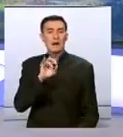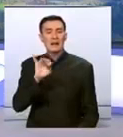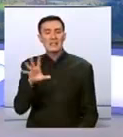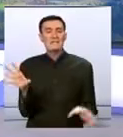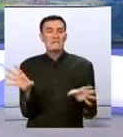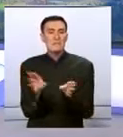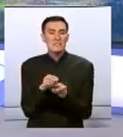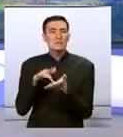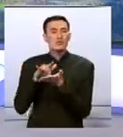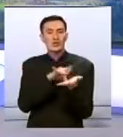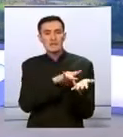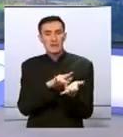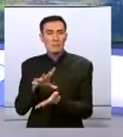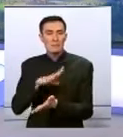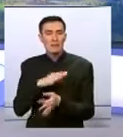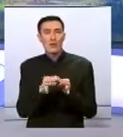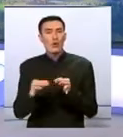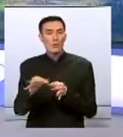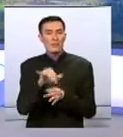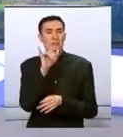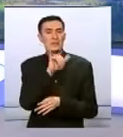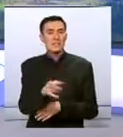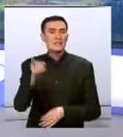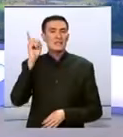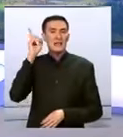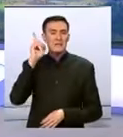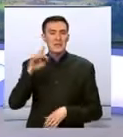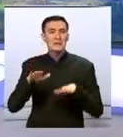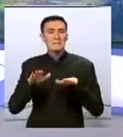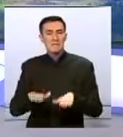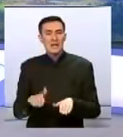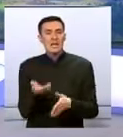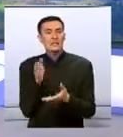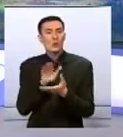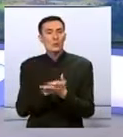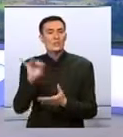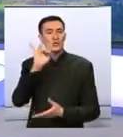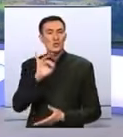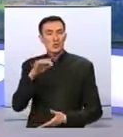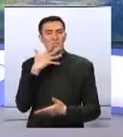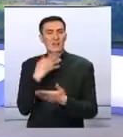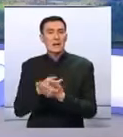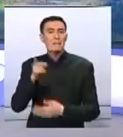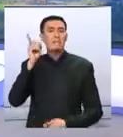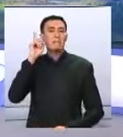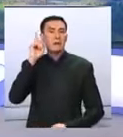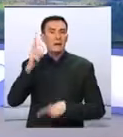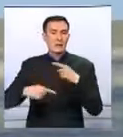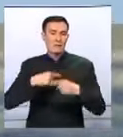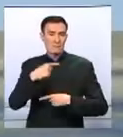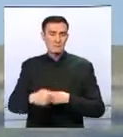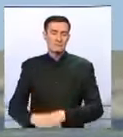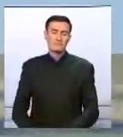с путешественниками побывал в регионе, посетил древние места и ознакомился с историей своих предков.